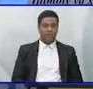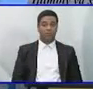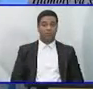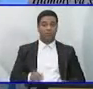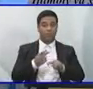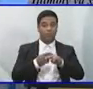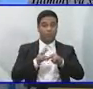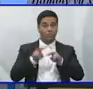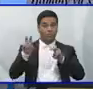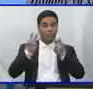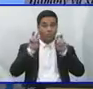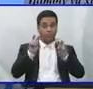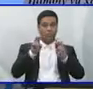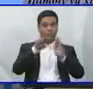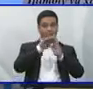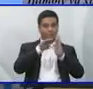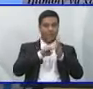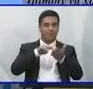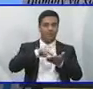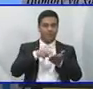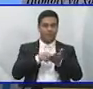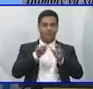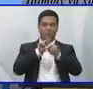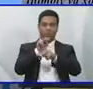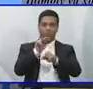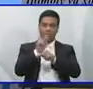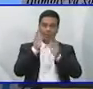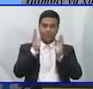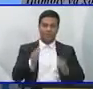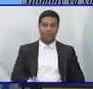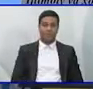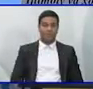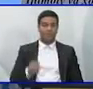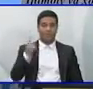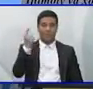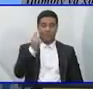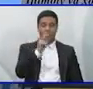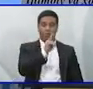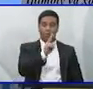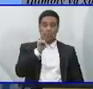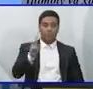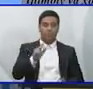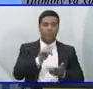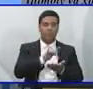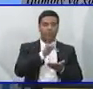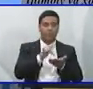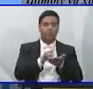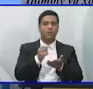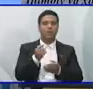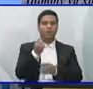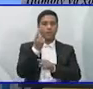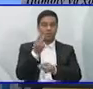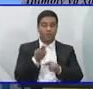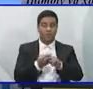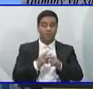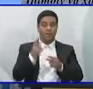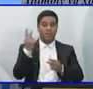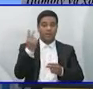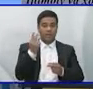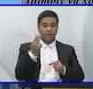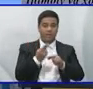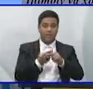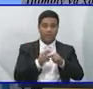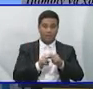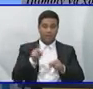Ushbu mavzuni quyidagicha rejalab olamiz. 1-chi, Qoraqalpoq xalqining shakllanishi, 2-chi,